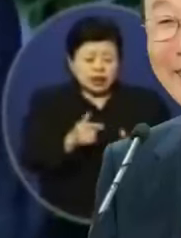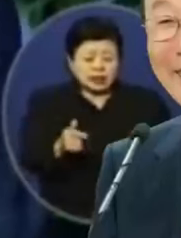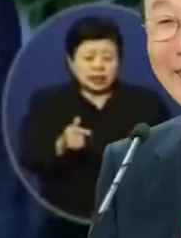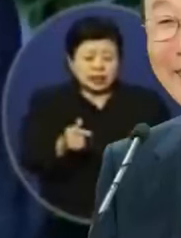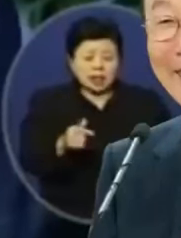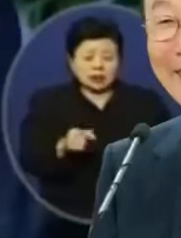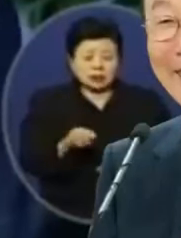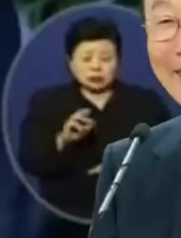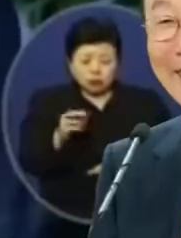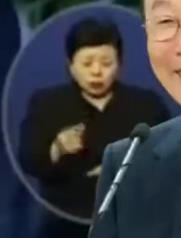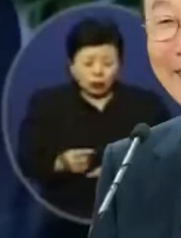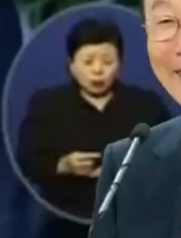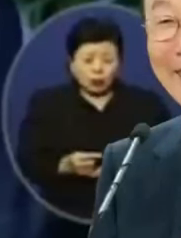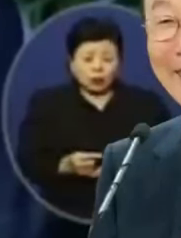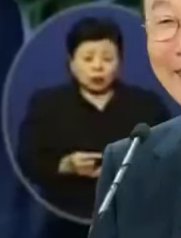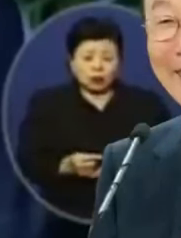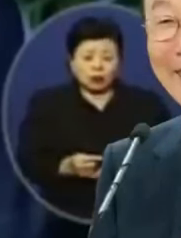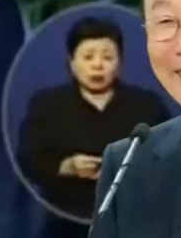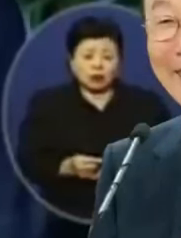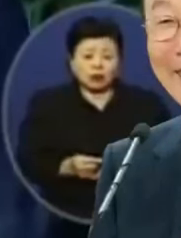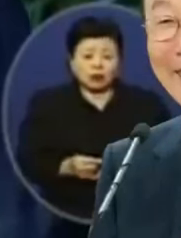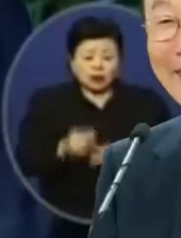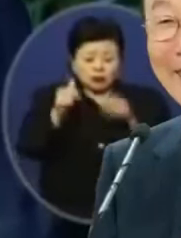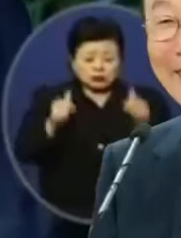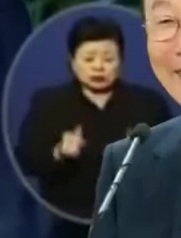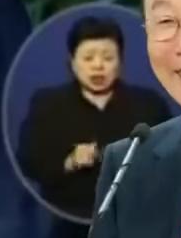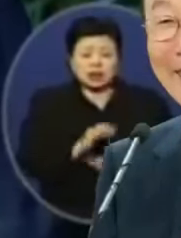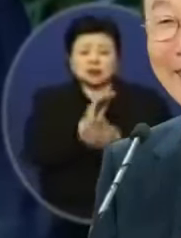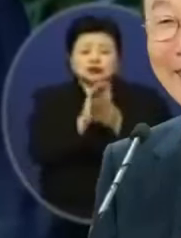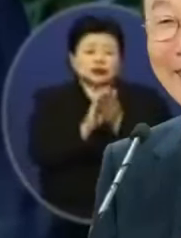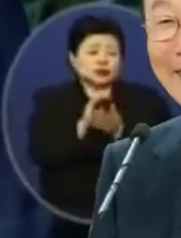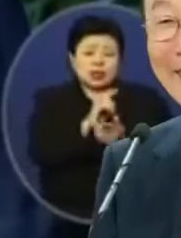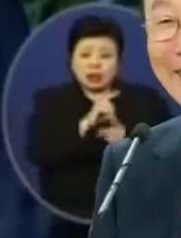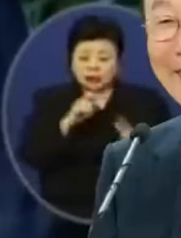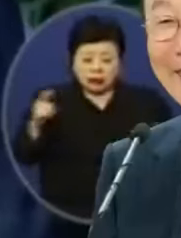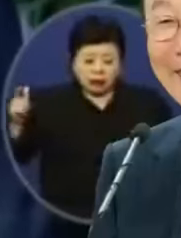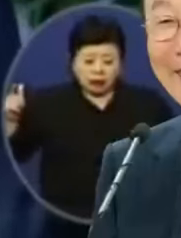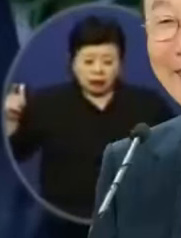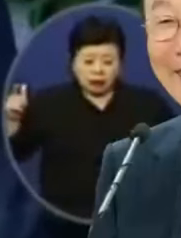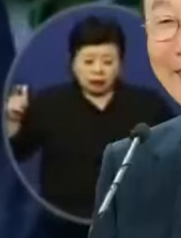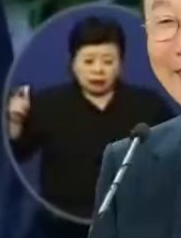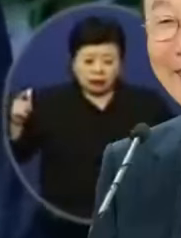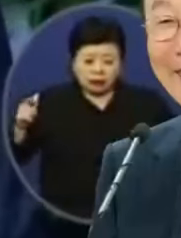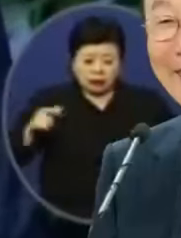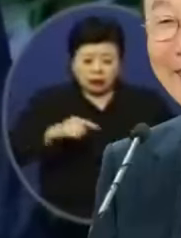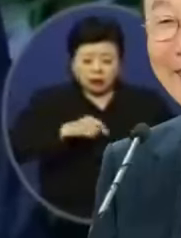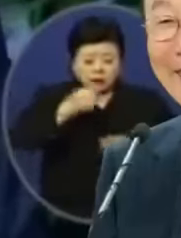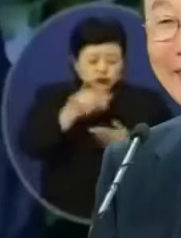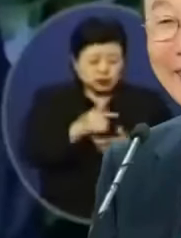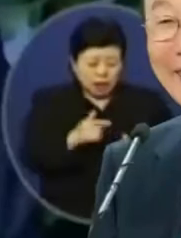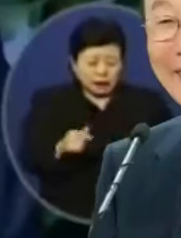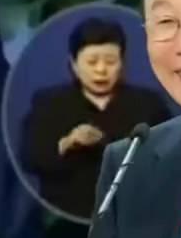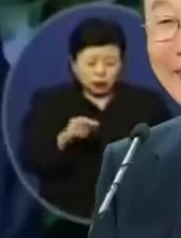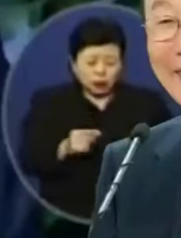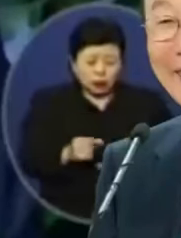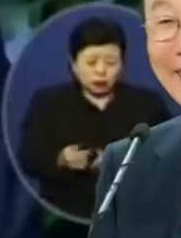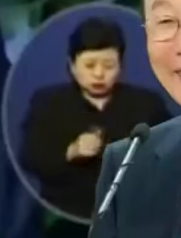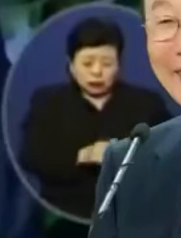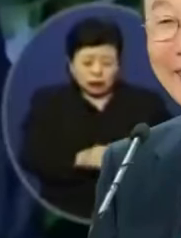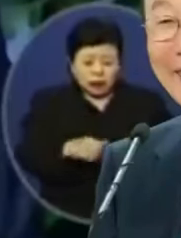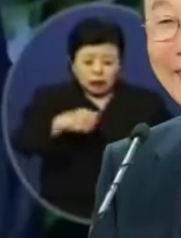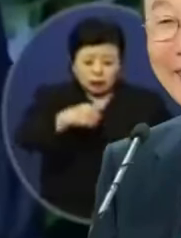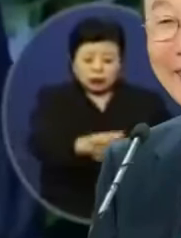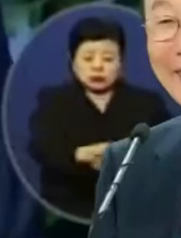우리도 다 할 것인데 안 건져줘도 불 속에 들어가서 죽겠다고 하면